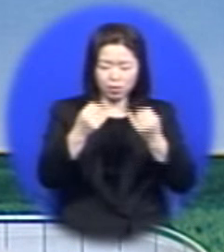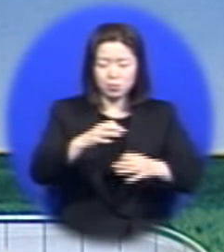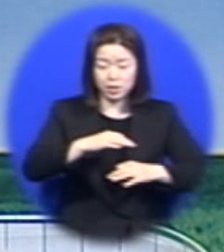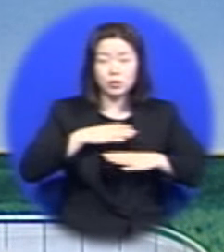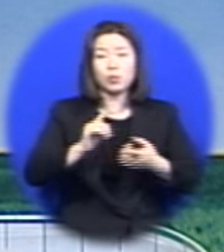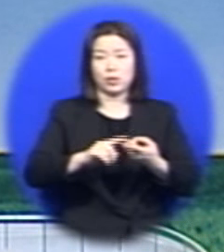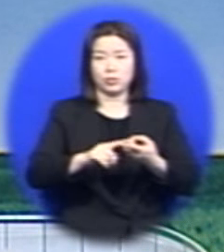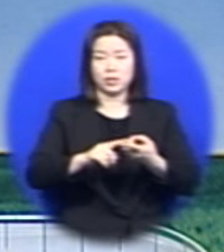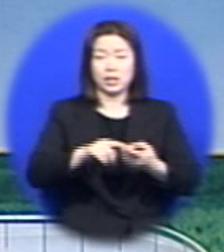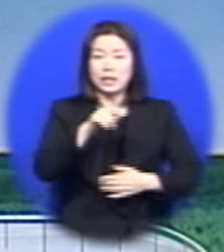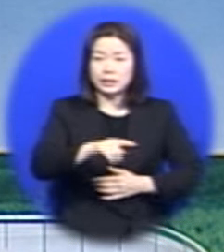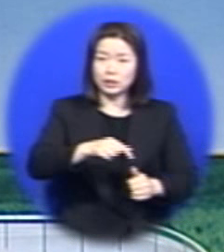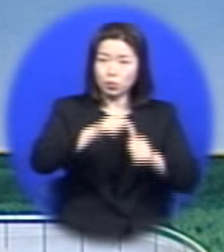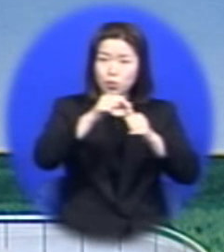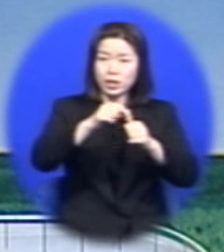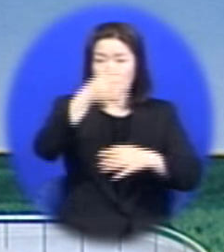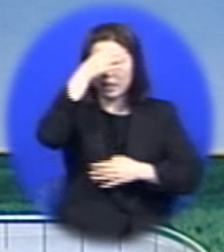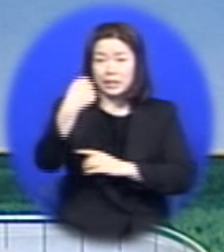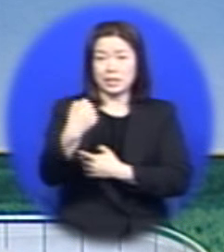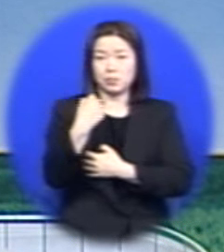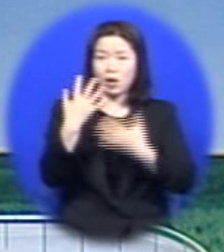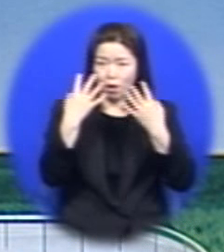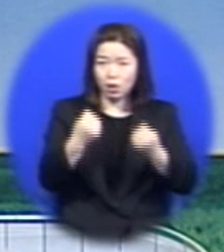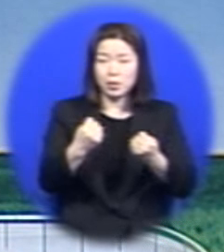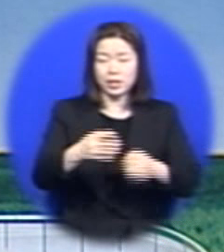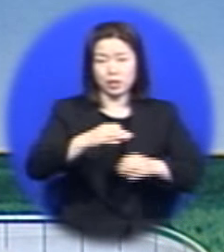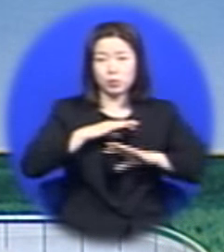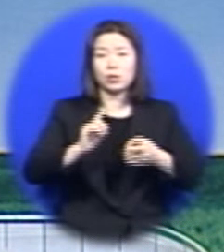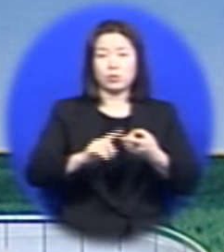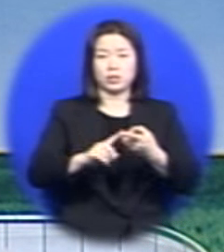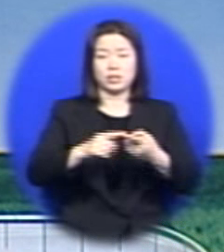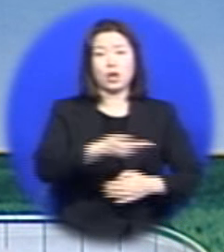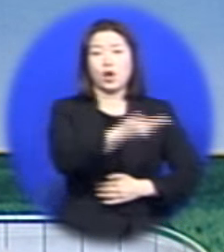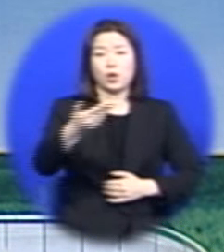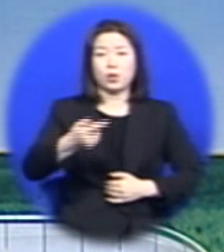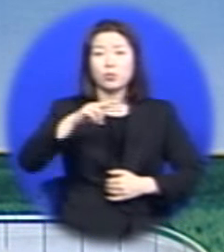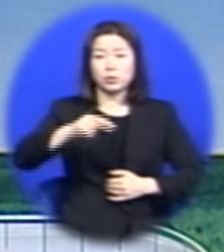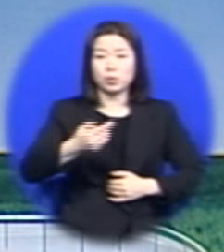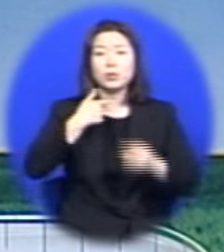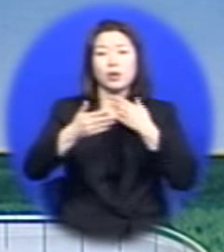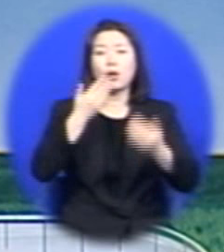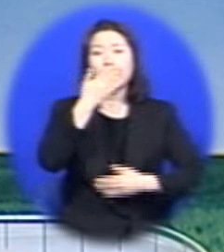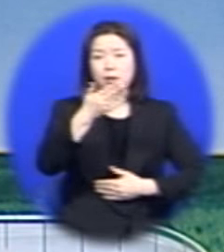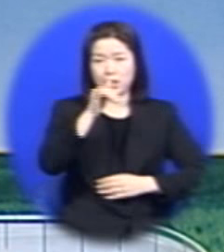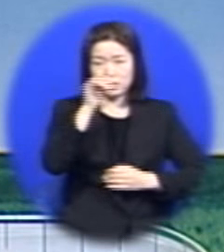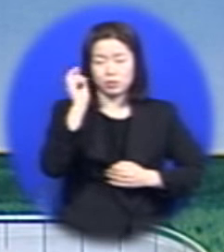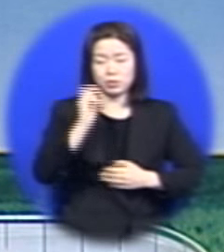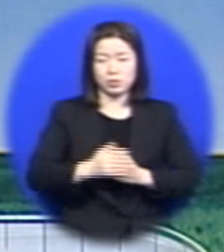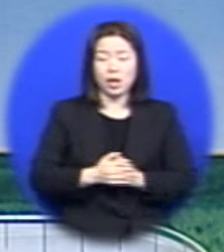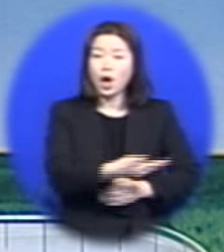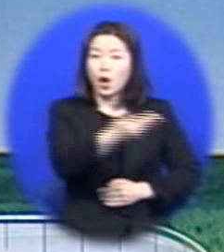그 구원의 능력이 얼마나 놀라운 것인가를 여러분이 경험하실 수 있으실 겁니다. 그리고 여러분의